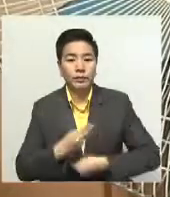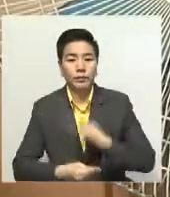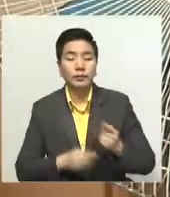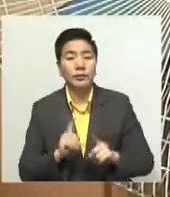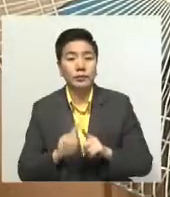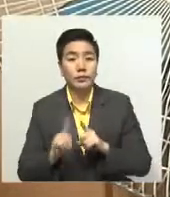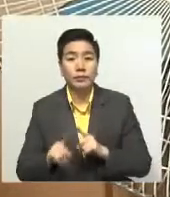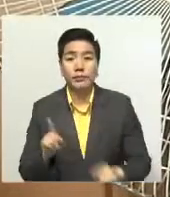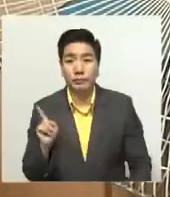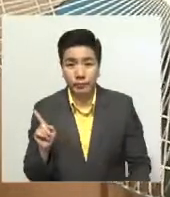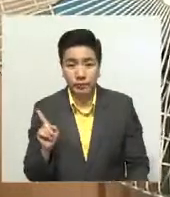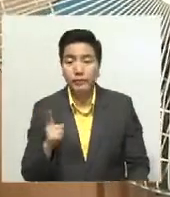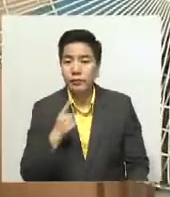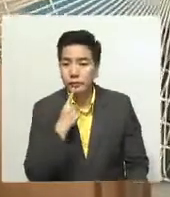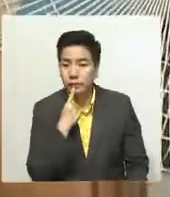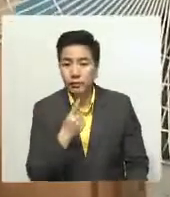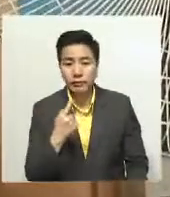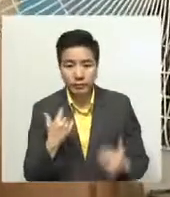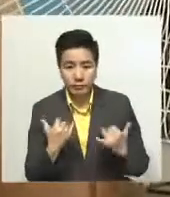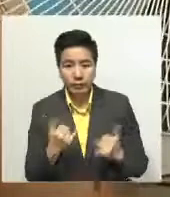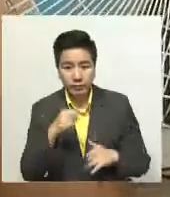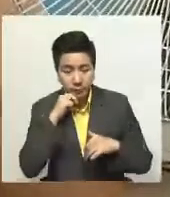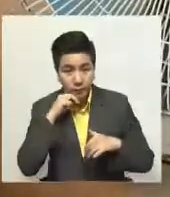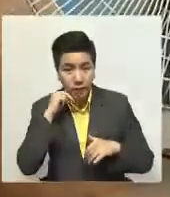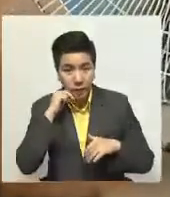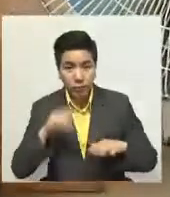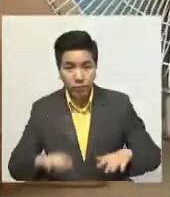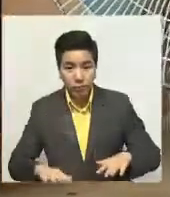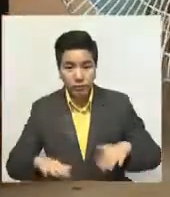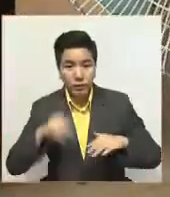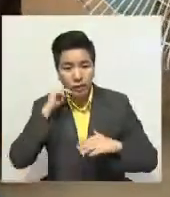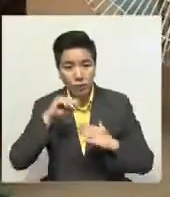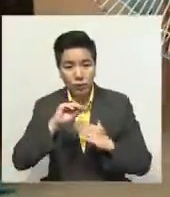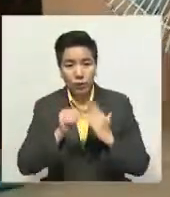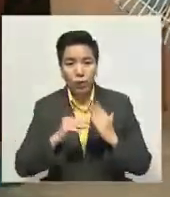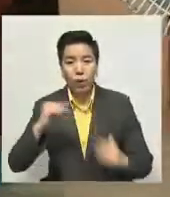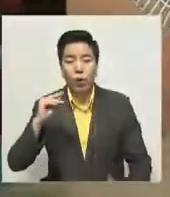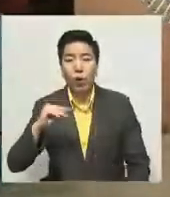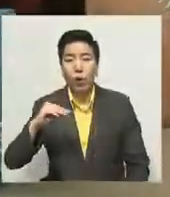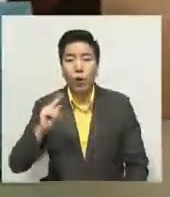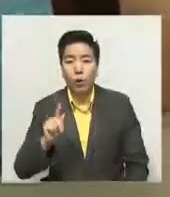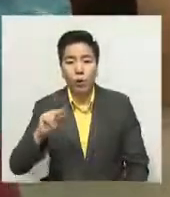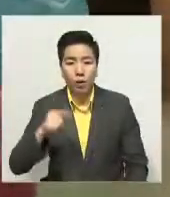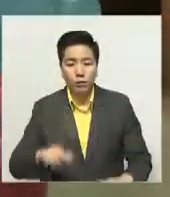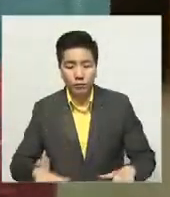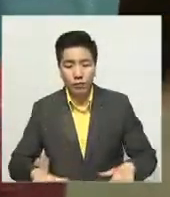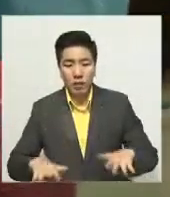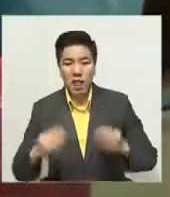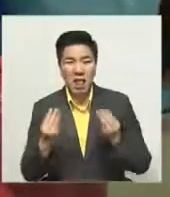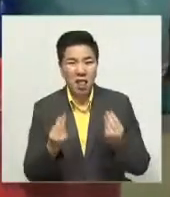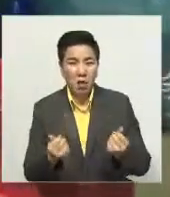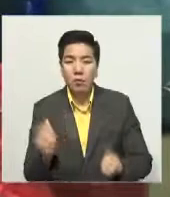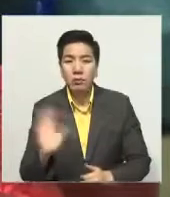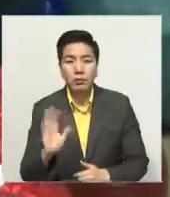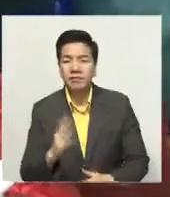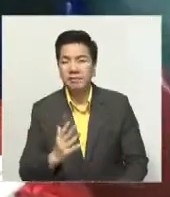พ่อค้าแม่ค้าในตลาดอินโดจีนบอกนะคะว่าระดับน้ำที่บริเวณน้ำโขงนั้นเพิ่มขึ้นอย่างต่อเนื่องค่ะก็ไม่ได้มาอย่างรวดเร็ว